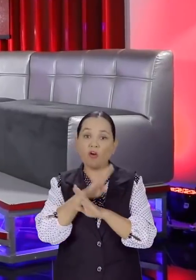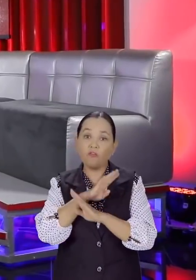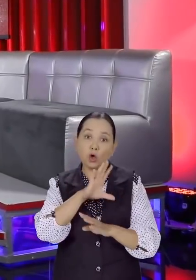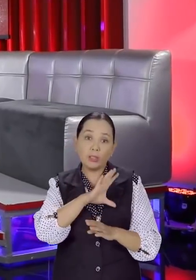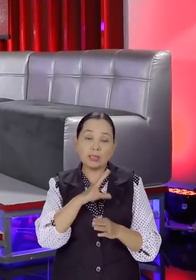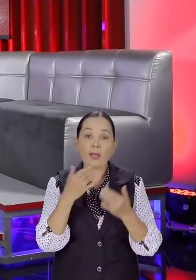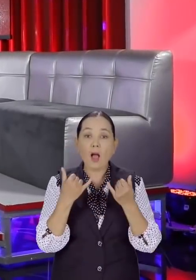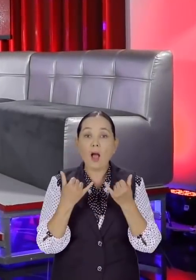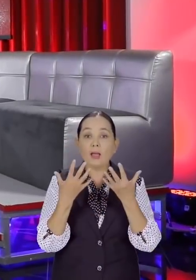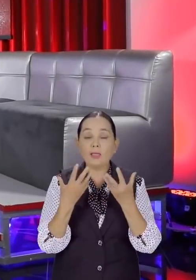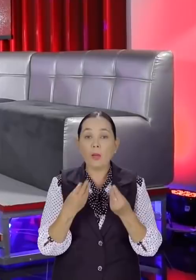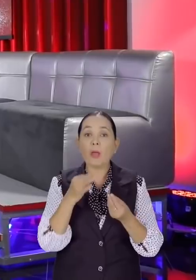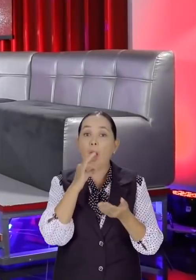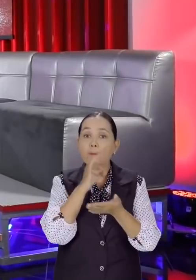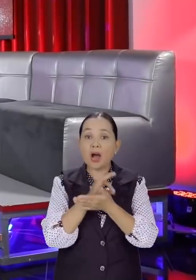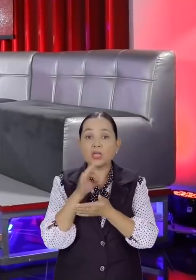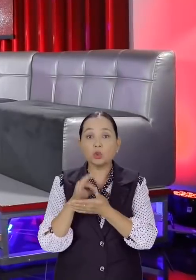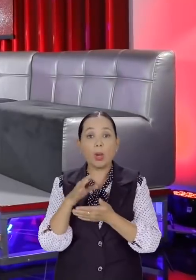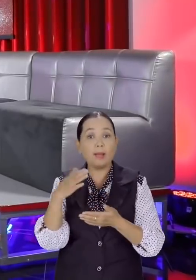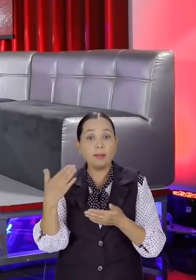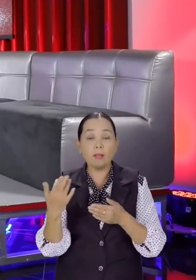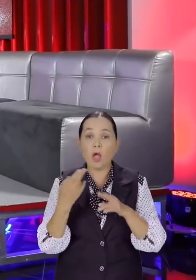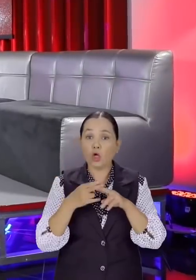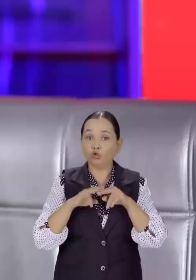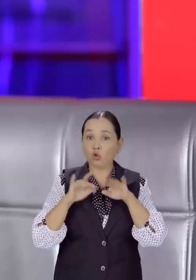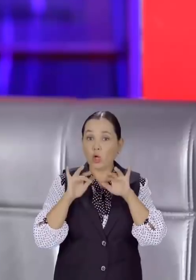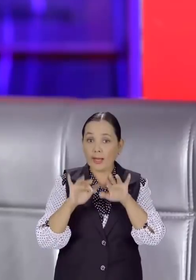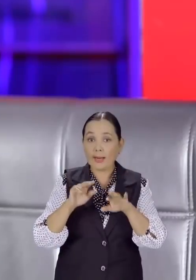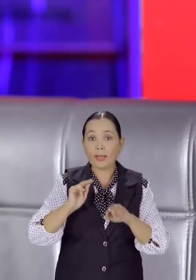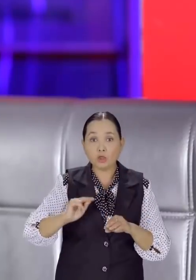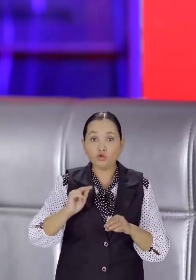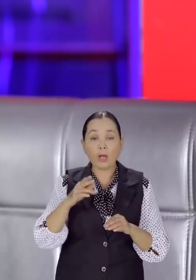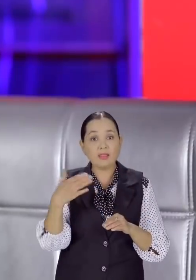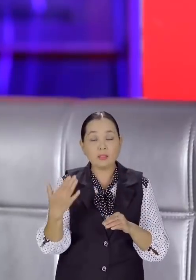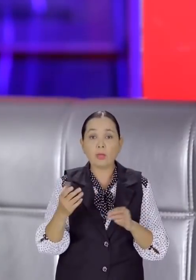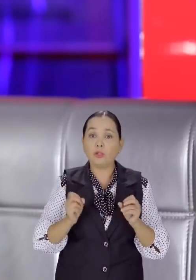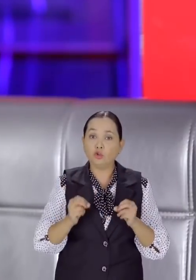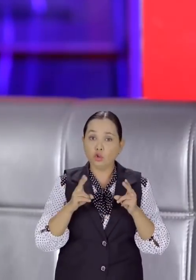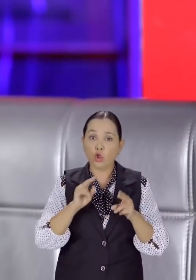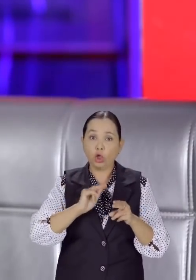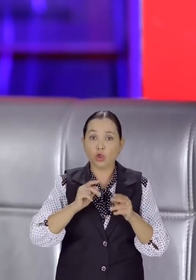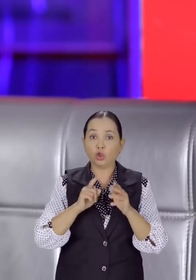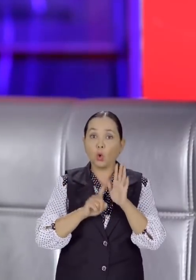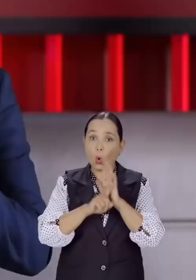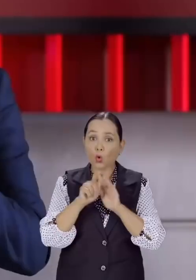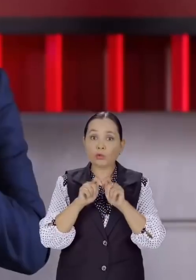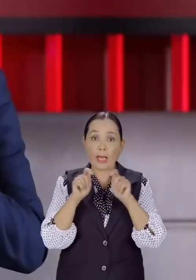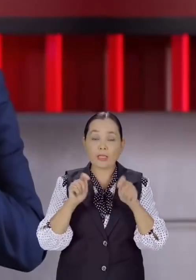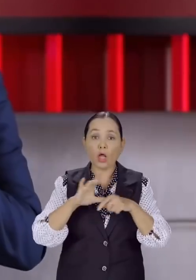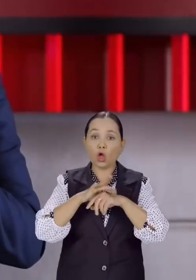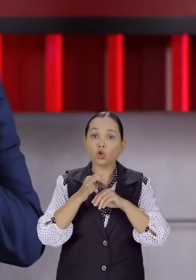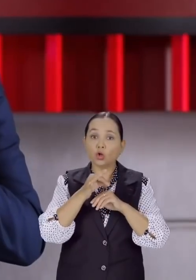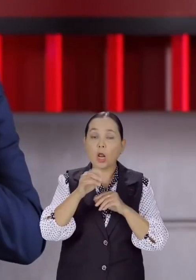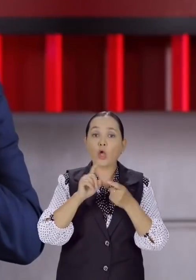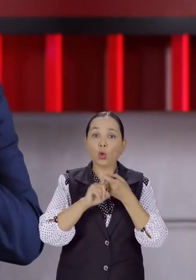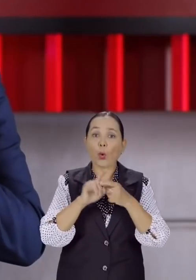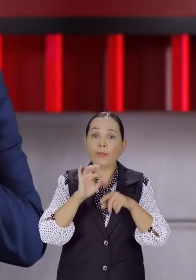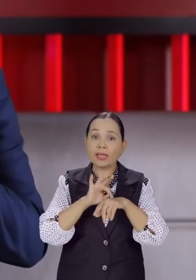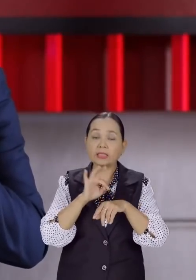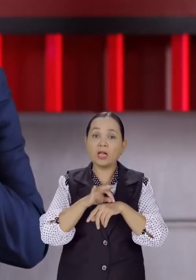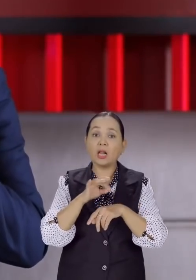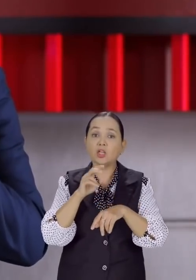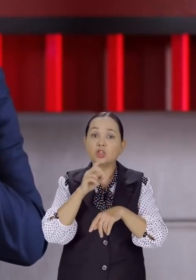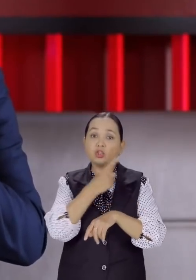etgan. Ayni payt mas'ullarga nisbatan, mana shu ishni qilganlarga nisbatan jinoyat ishi qo'zg'atilgan. Bundan tashqari Toshkent viloyati yuqumli